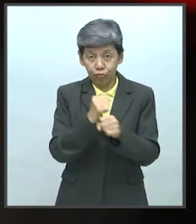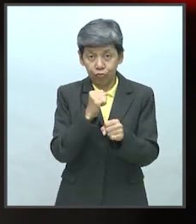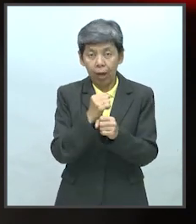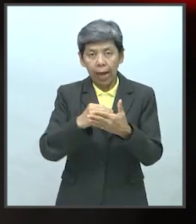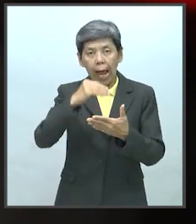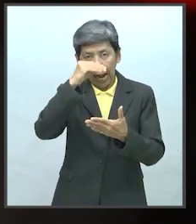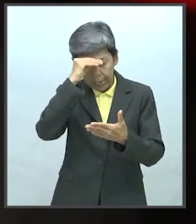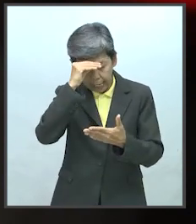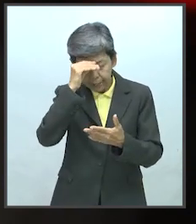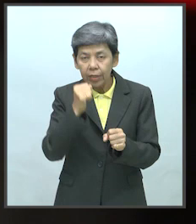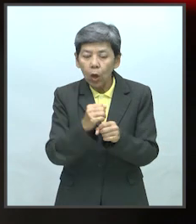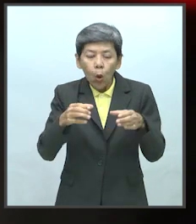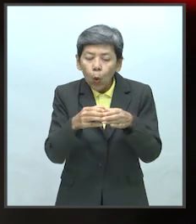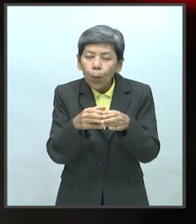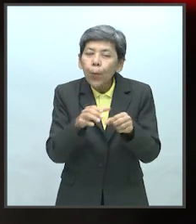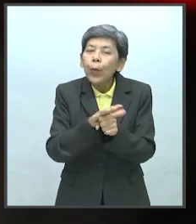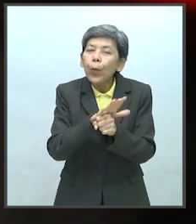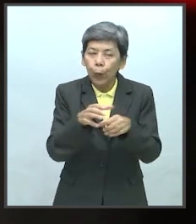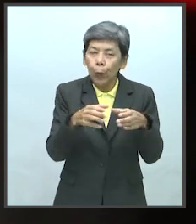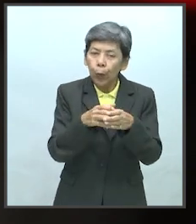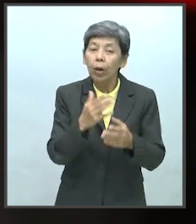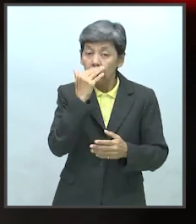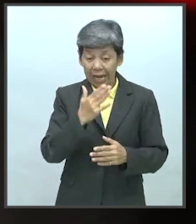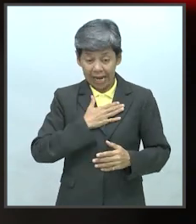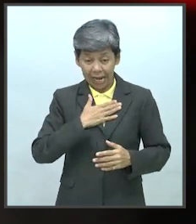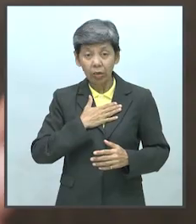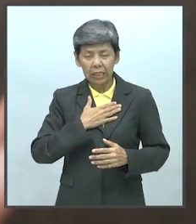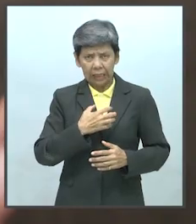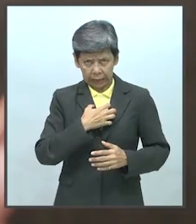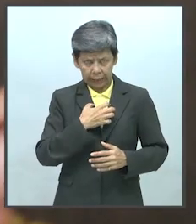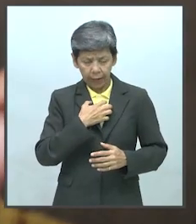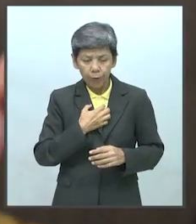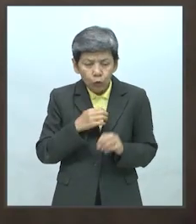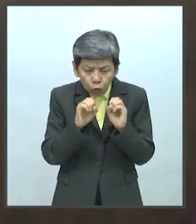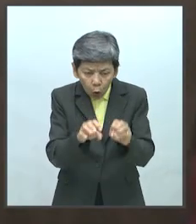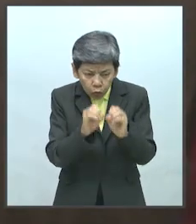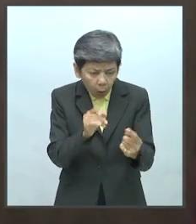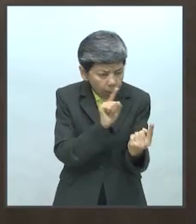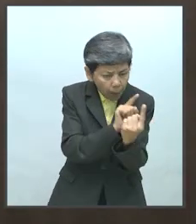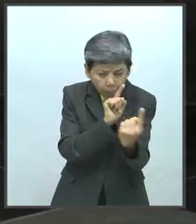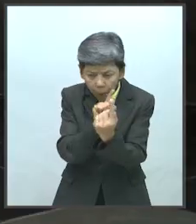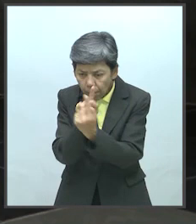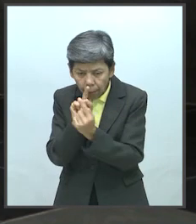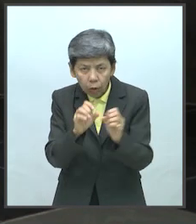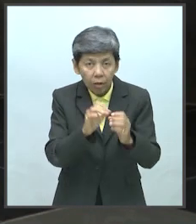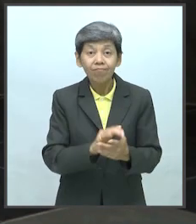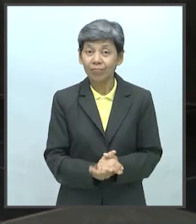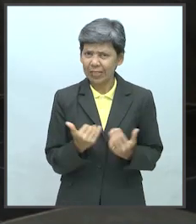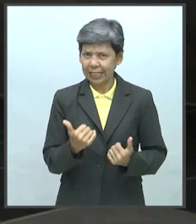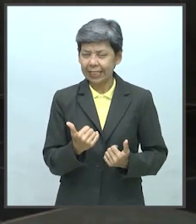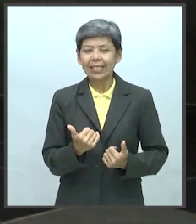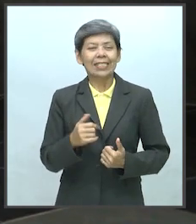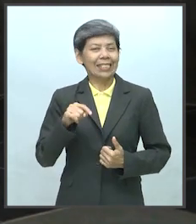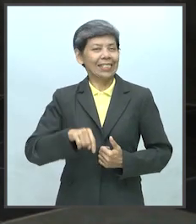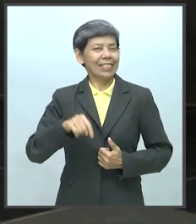ารับนักเรียนนี่เรารับเป็นกลุ่มเล็กๆนะครับเพราะว่าทางของผมเองก็ต้องการที่จะ ดูแลทั่วถึงดูทุกคนแล้ววันนี้นะคะหญิงมาถึ